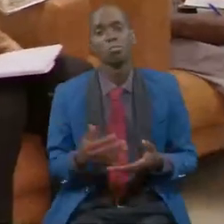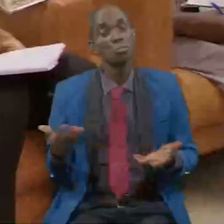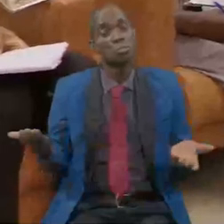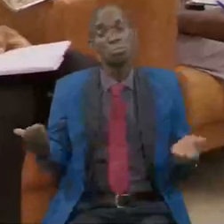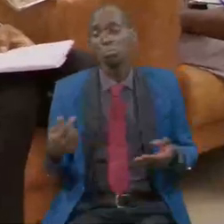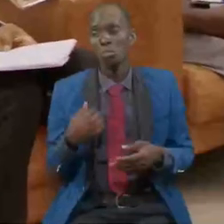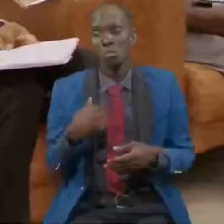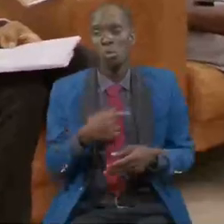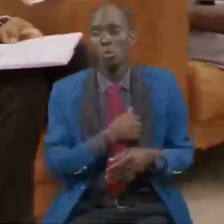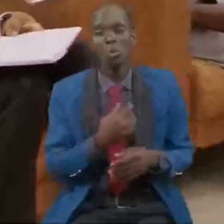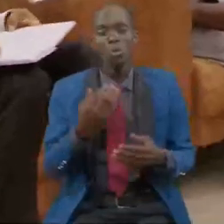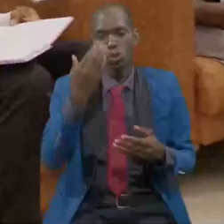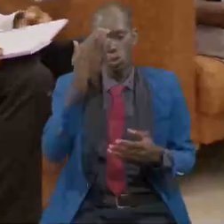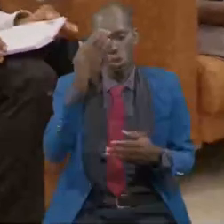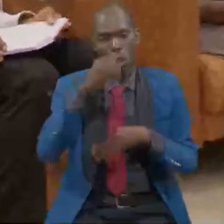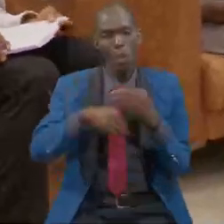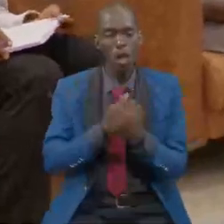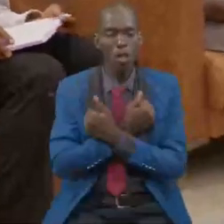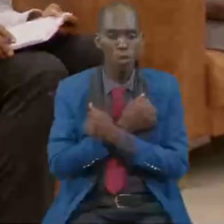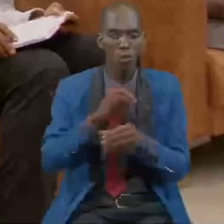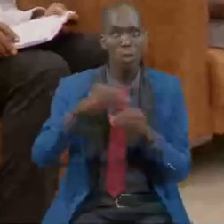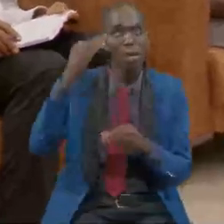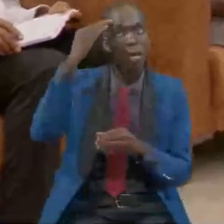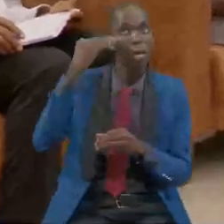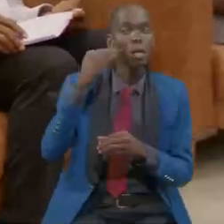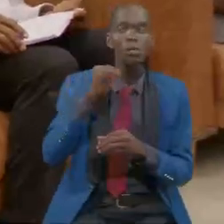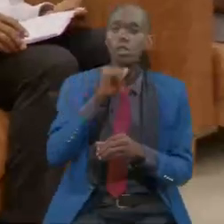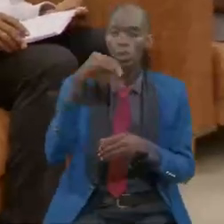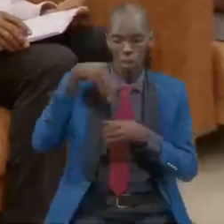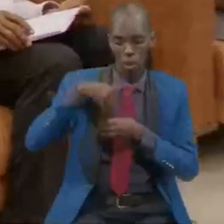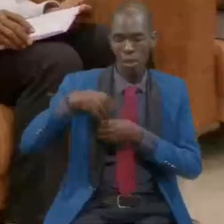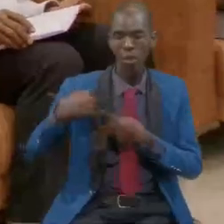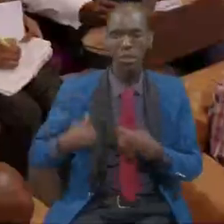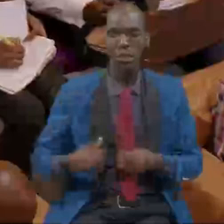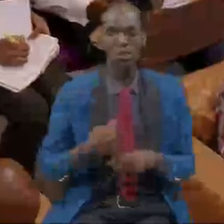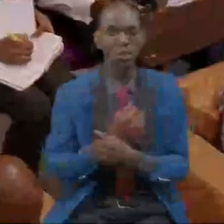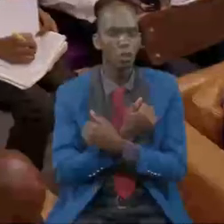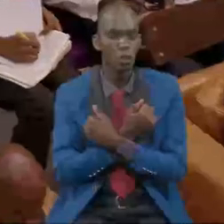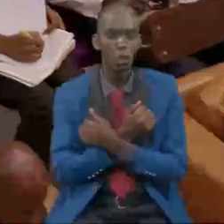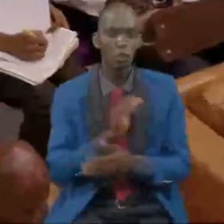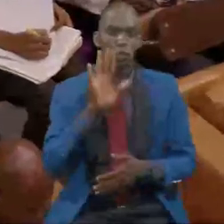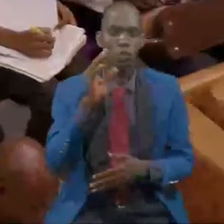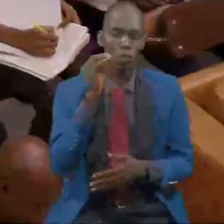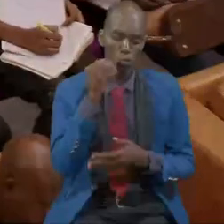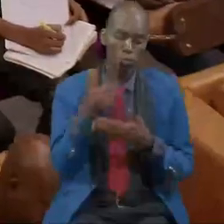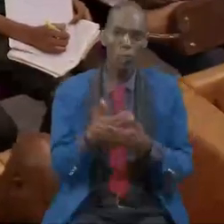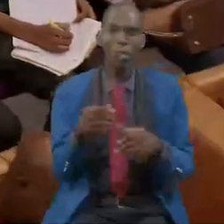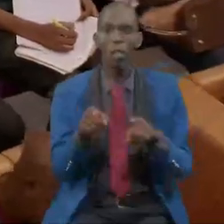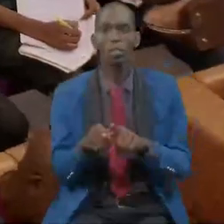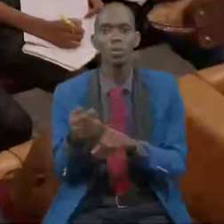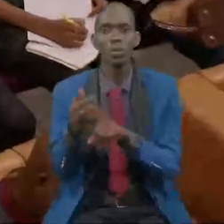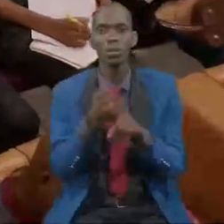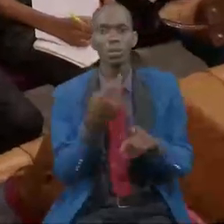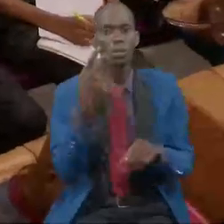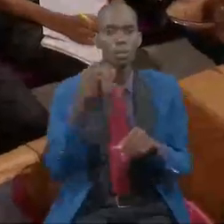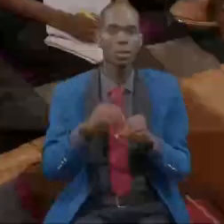que on a ça dans la tête et ce n'est pas dans le cœur. Alors aime ton prochain comme